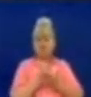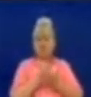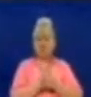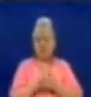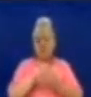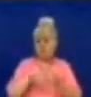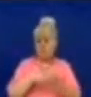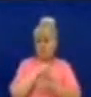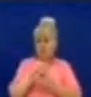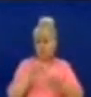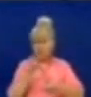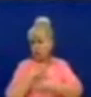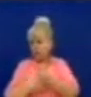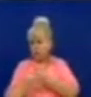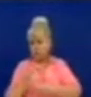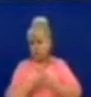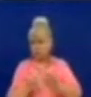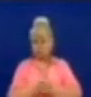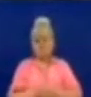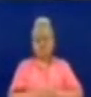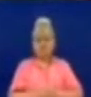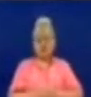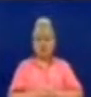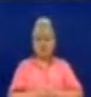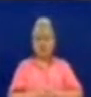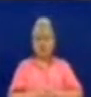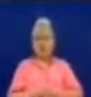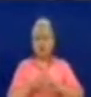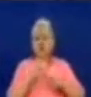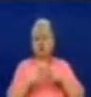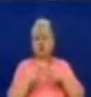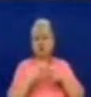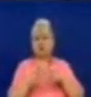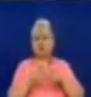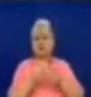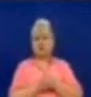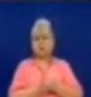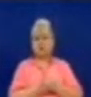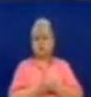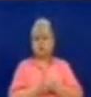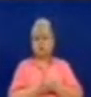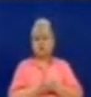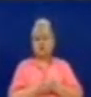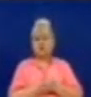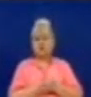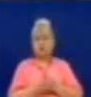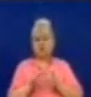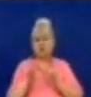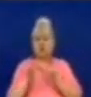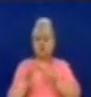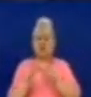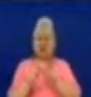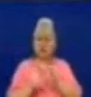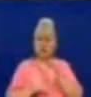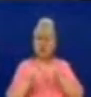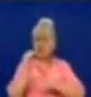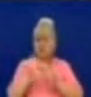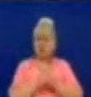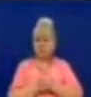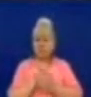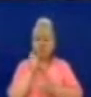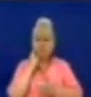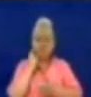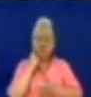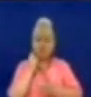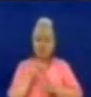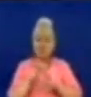familjet apo për ekonominë e vendit përgjithësi, por edhe për shkak të shtrëngimit të kritereve dhe standardeve të aplikuara nga bankat. Dhe në